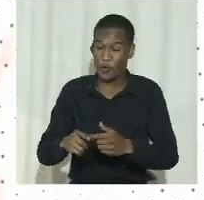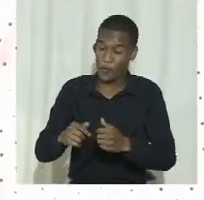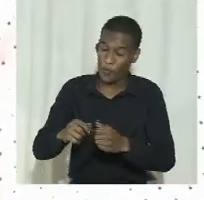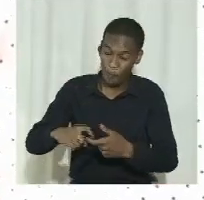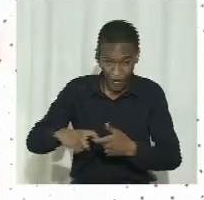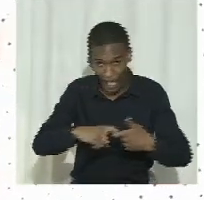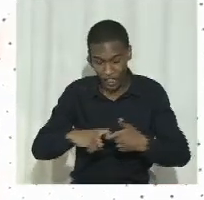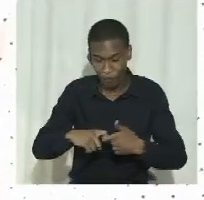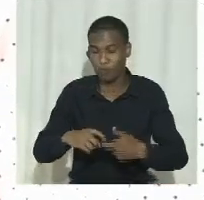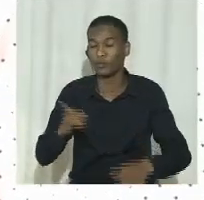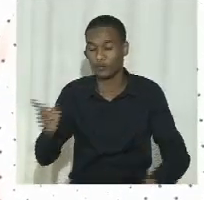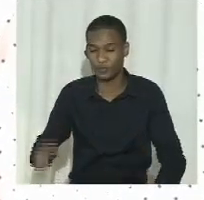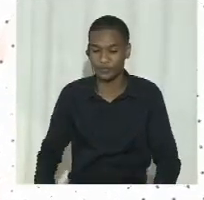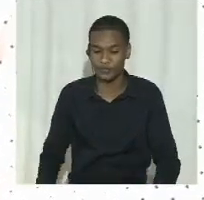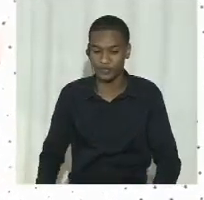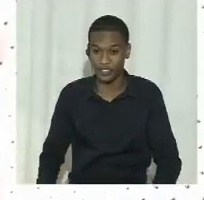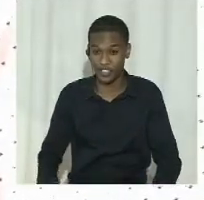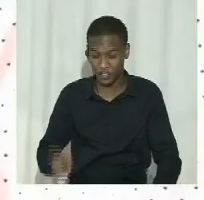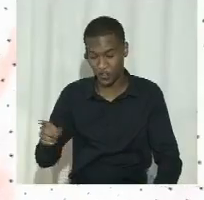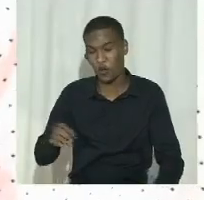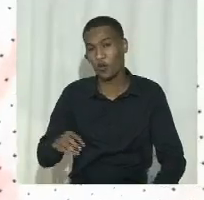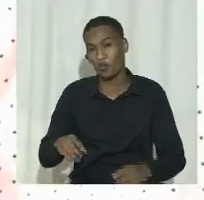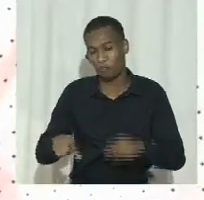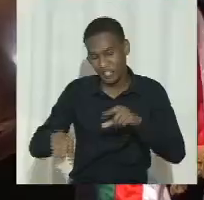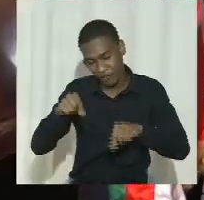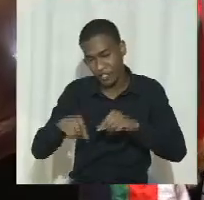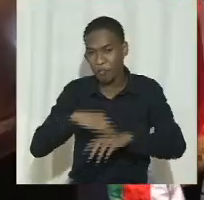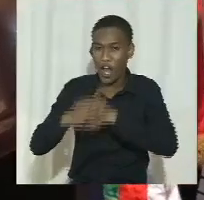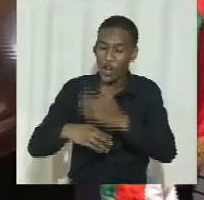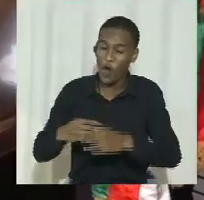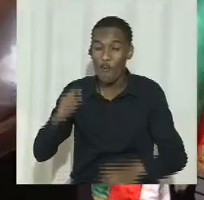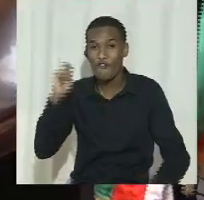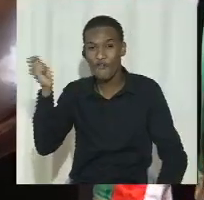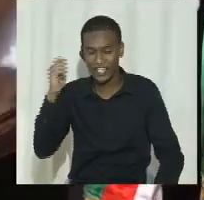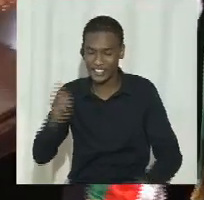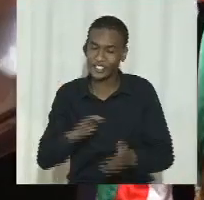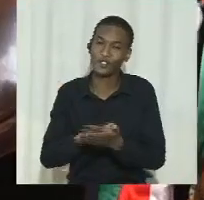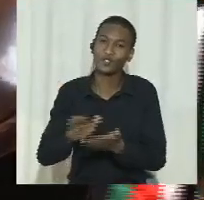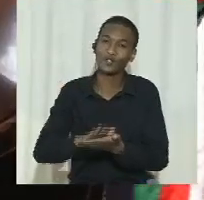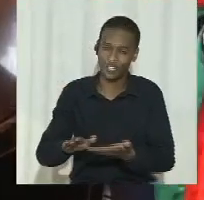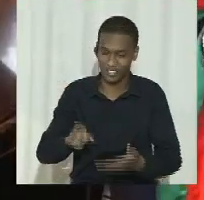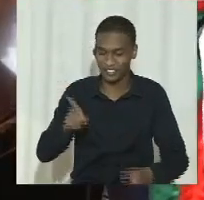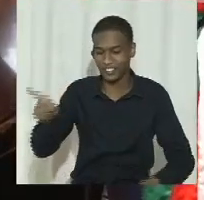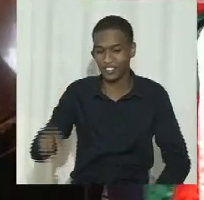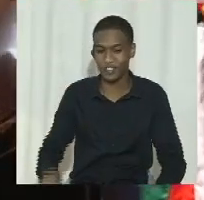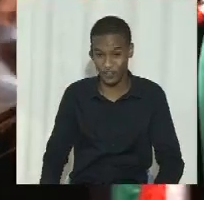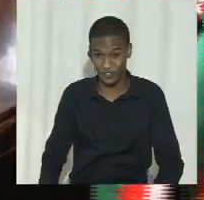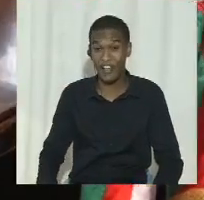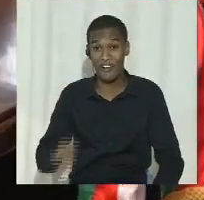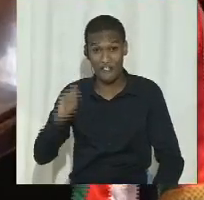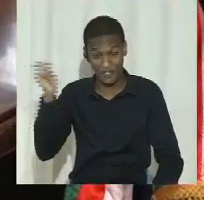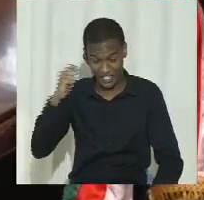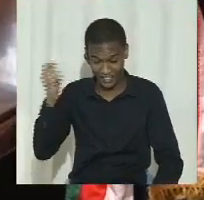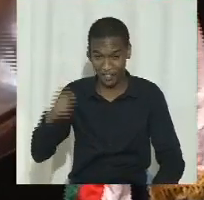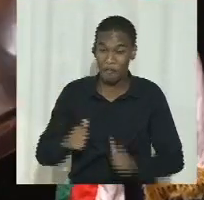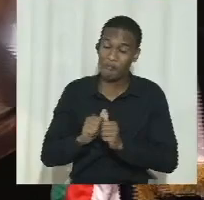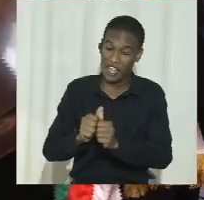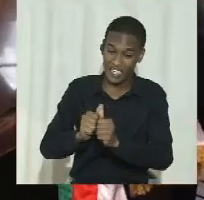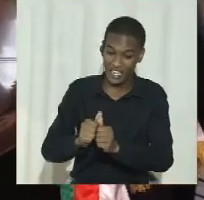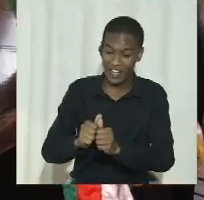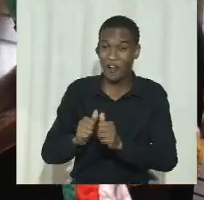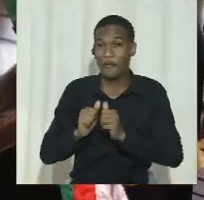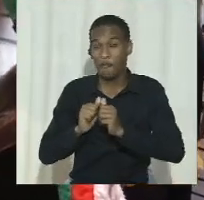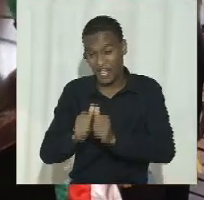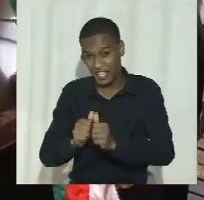rehetra sendranay teto dia nisafidina ianao fety tsotsotra avokoa aorian'ny fisoratana. Fety iarahana amin'ny fianakaviana akaiky ho fanajana